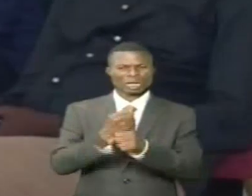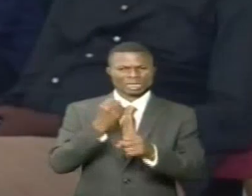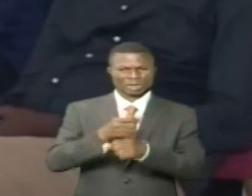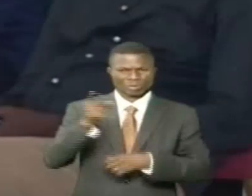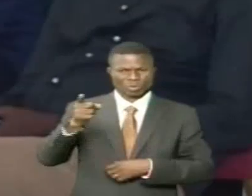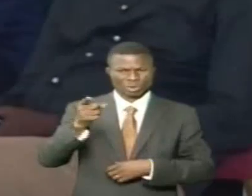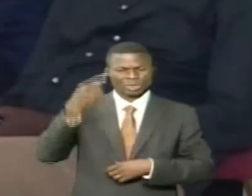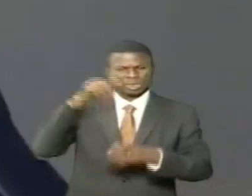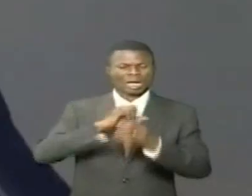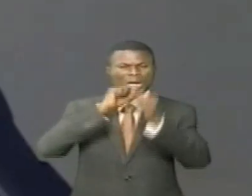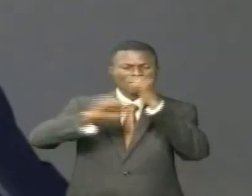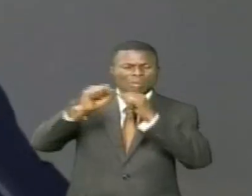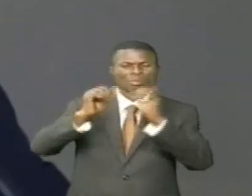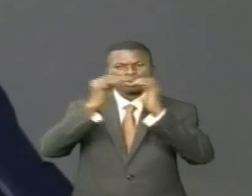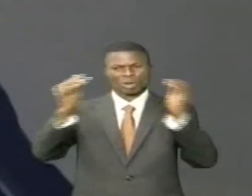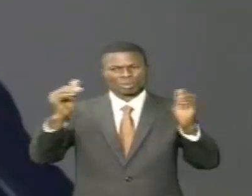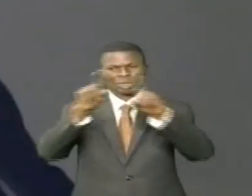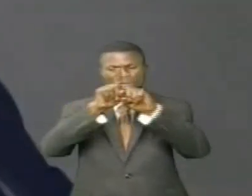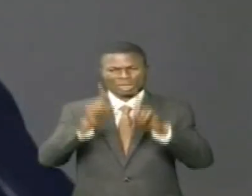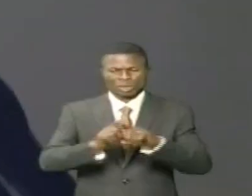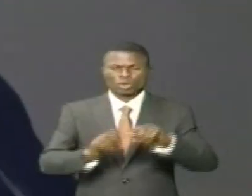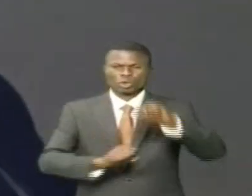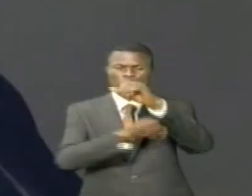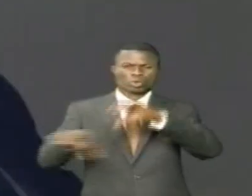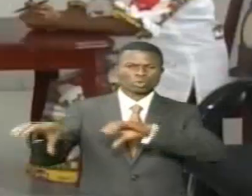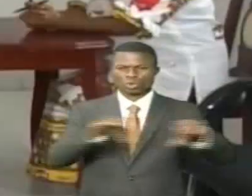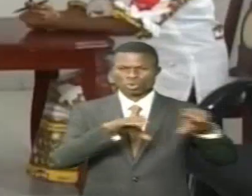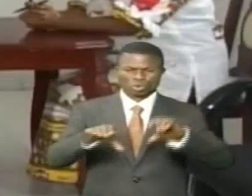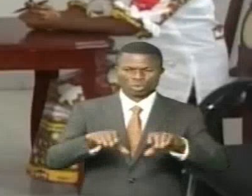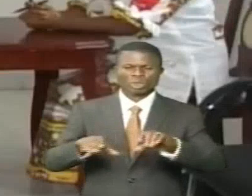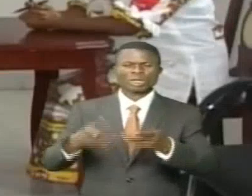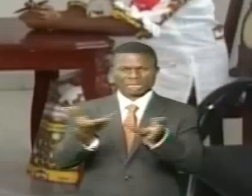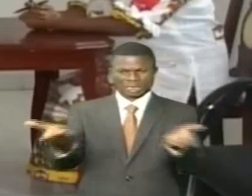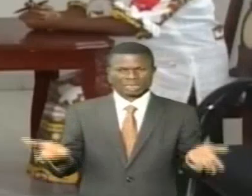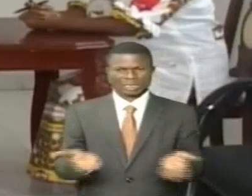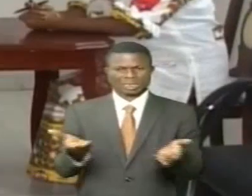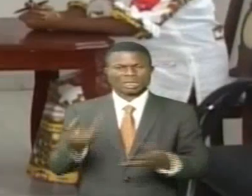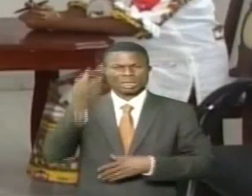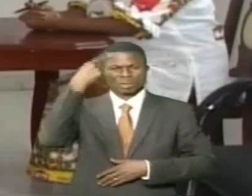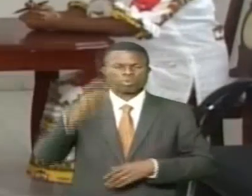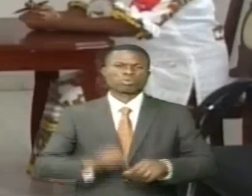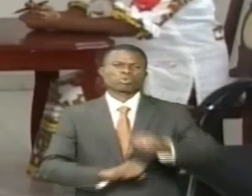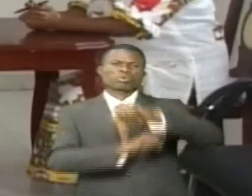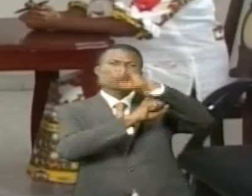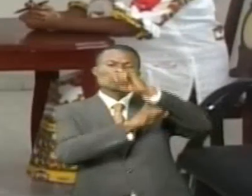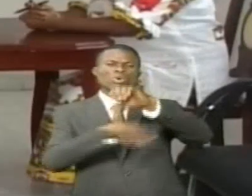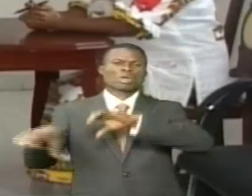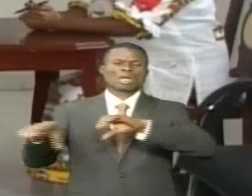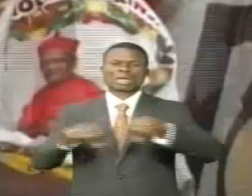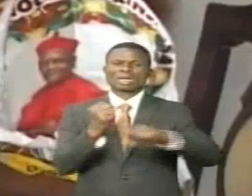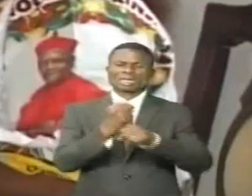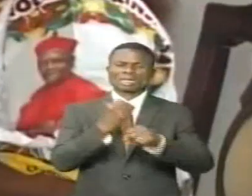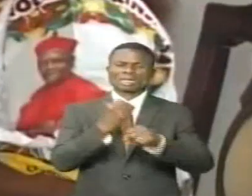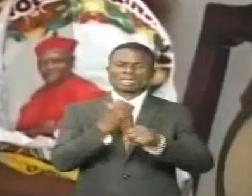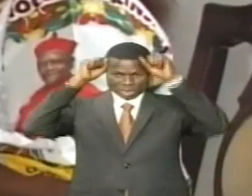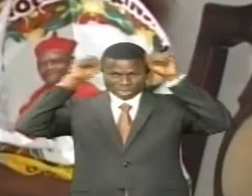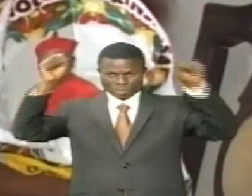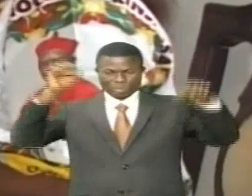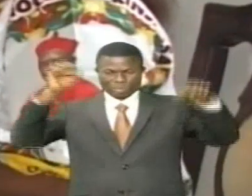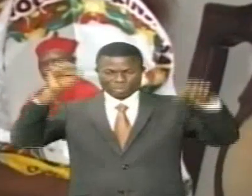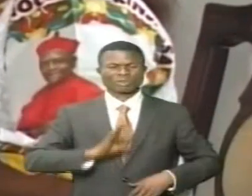la promotion de la paix que dans ses activités sur le terrain, en vue de soutenir l'action du chef de l'État, son